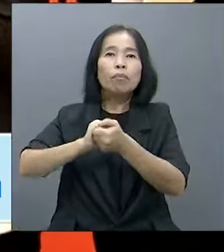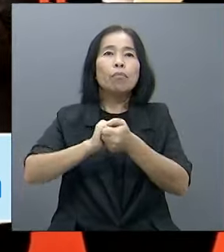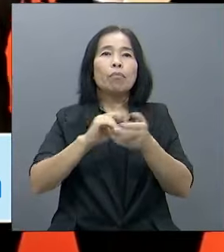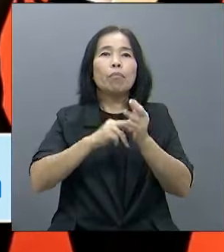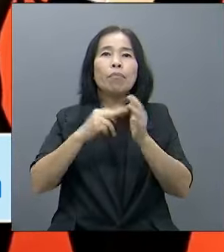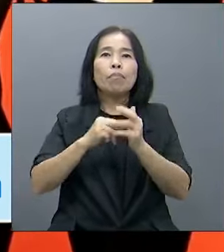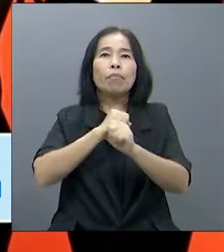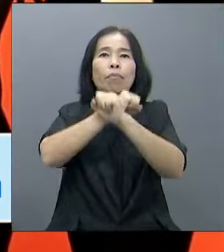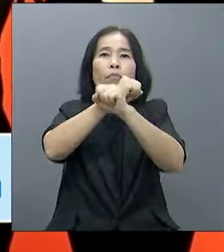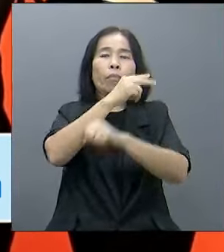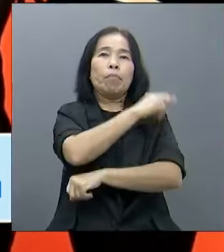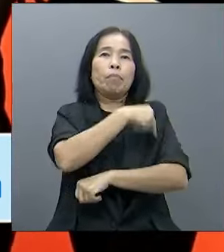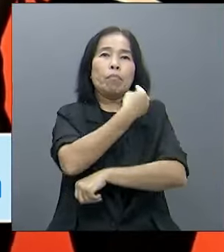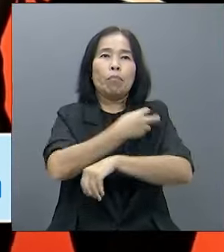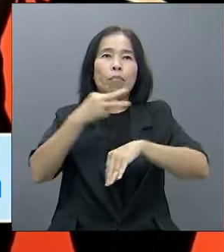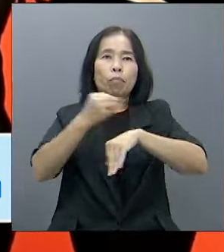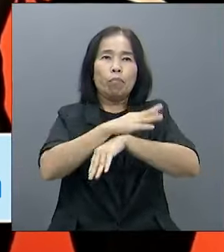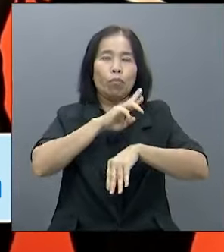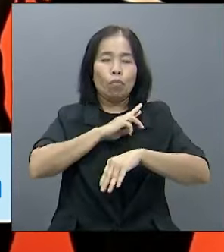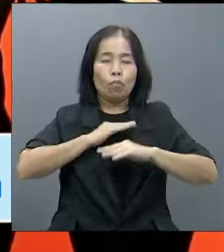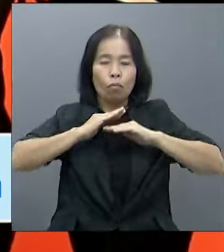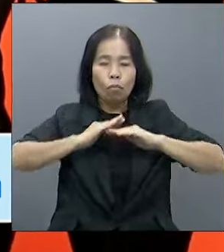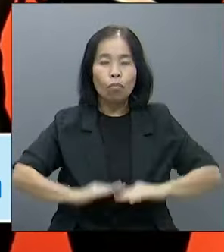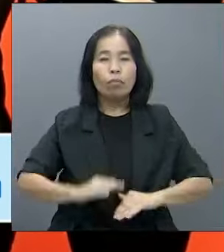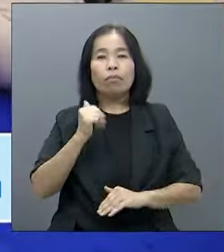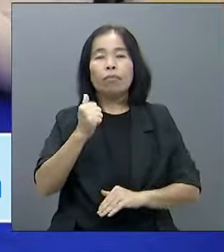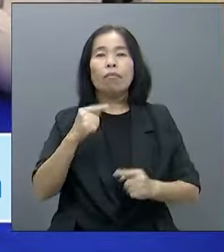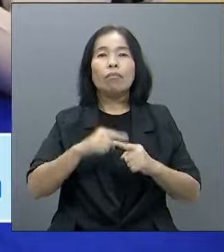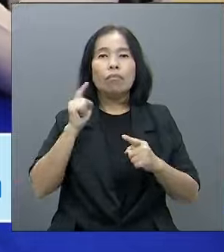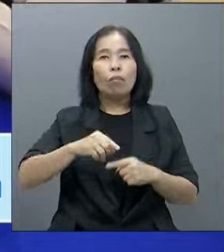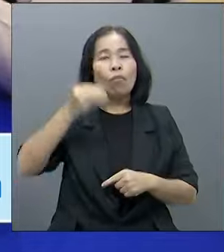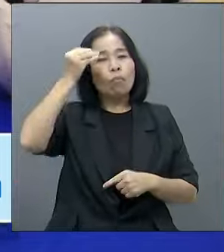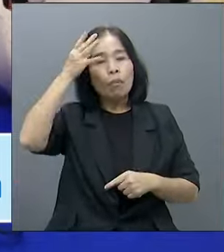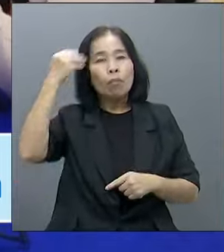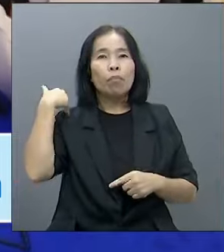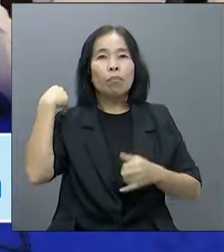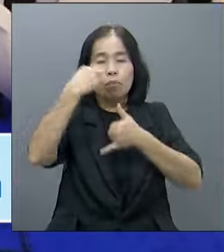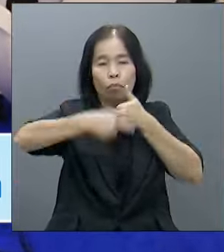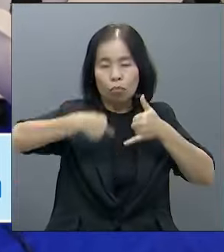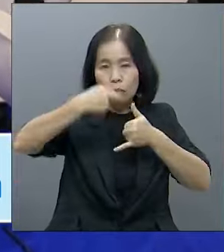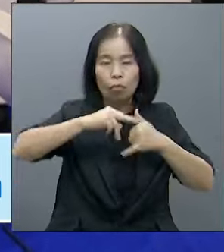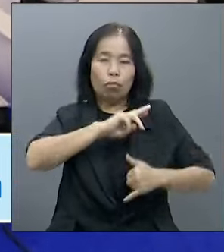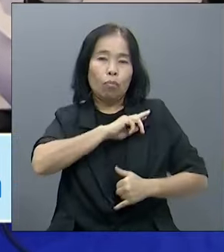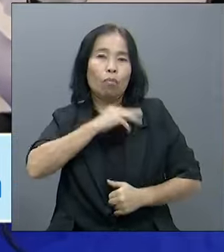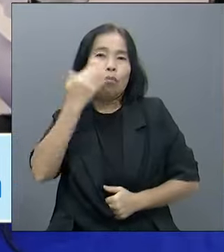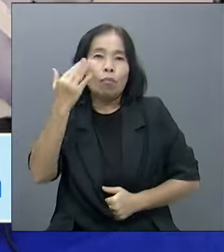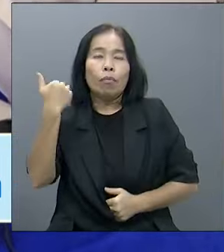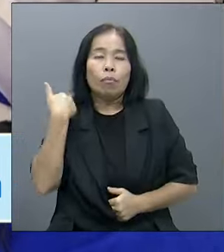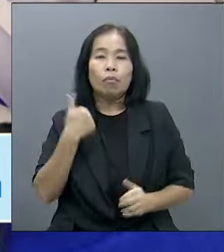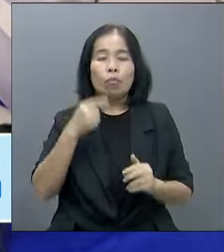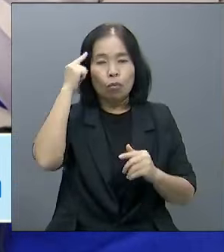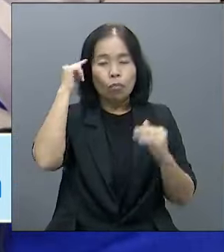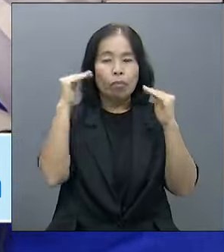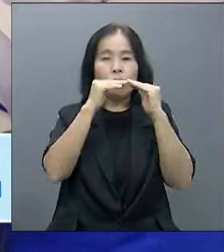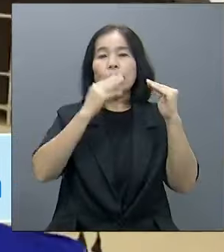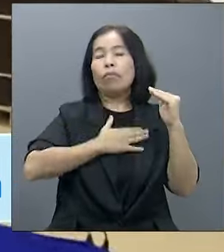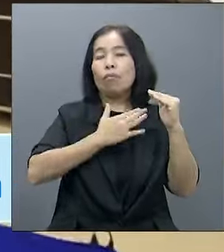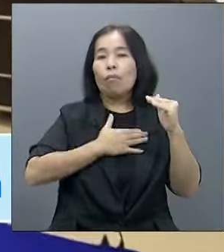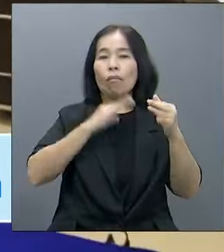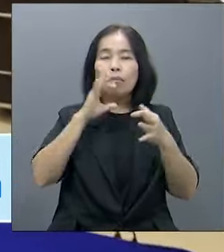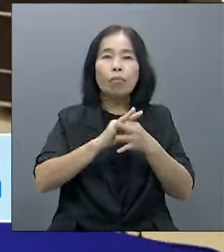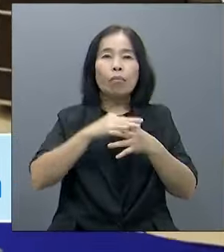เสี่ยงของโรคมะเร็งได้โดยต้องเริ่มจากการให้ความรู้ในการตรวจสอบแล้วก็คัดกรองตัวเองแล้วก็รู้สิทธิในการเข้าถึงการ